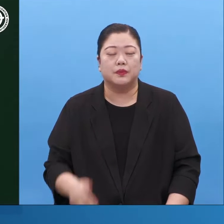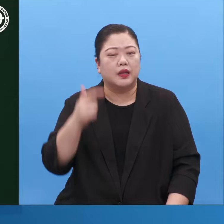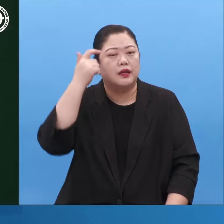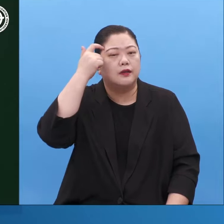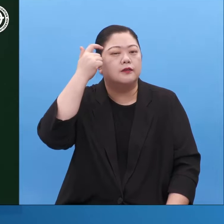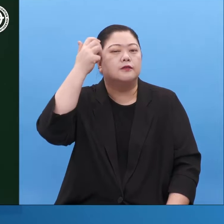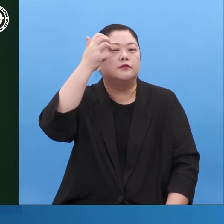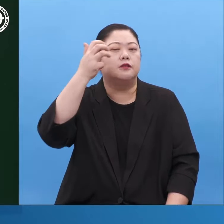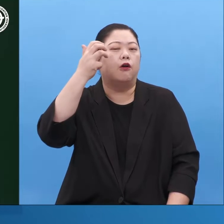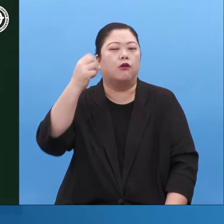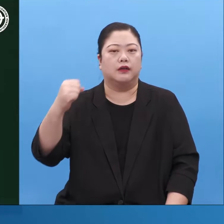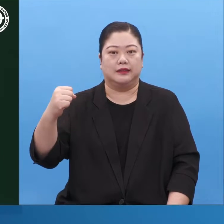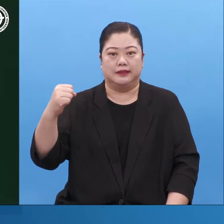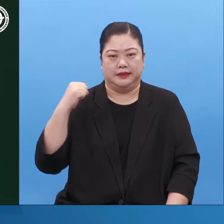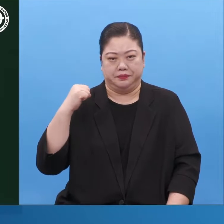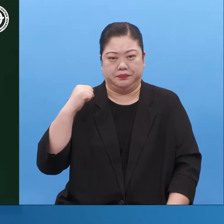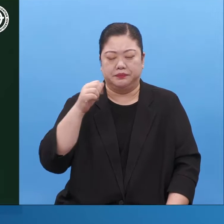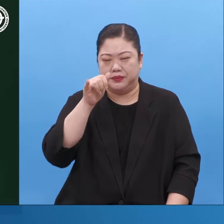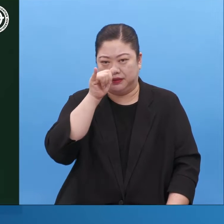거예요